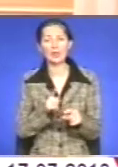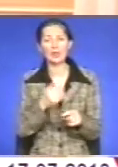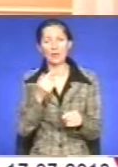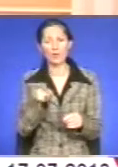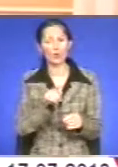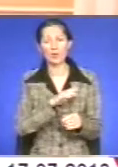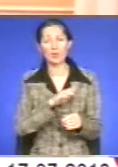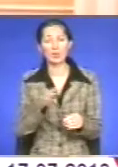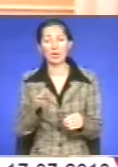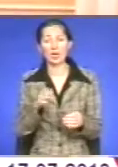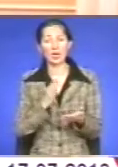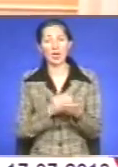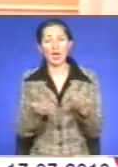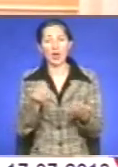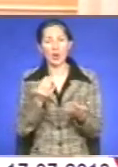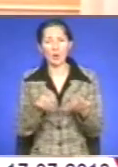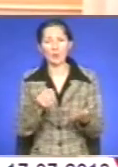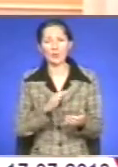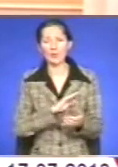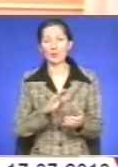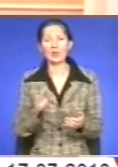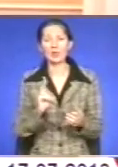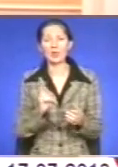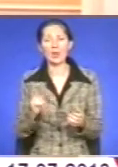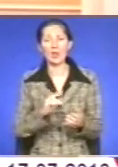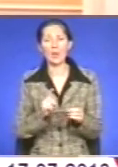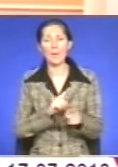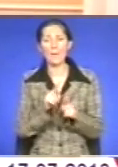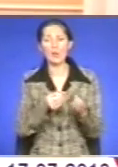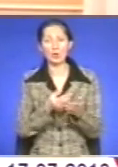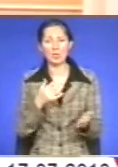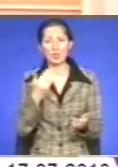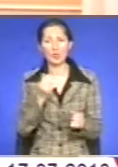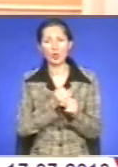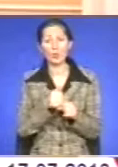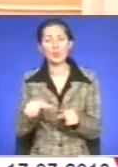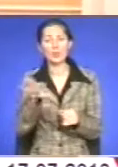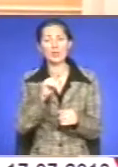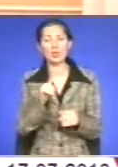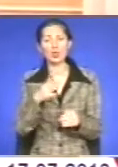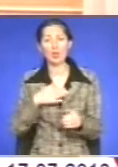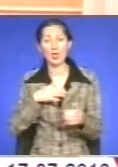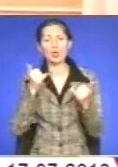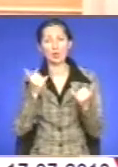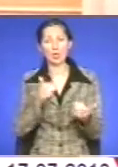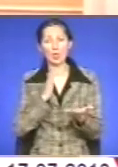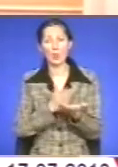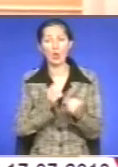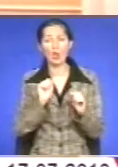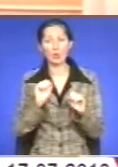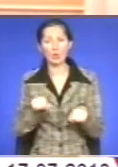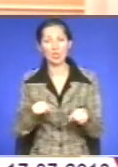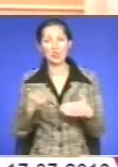не підлягає ніяким сумнівам, ніякій переоцінці. Ви зробили все, щоб ми сьогодні мали